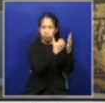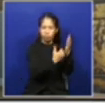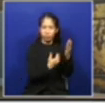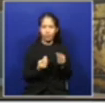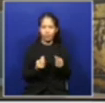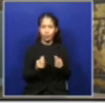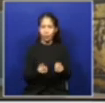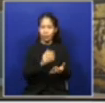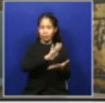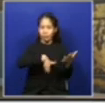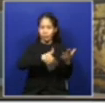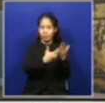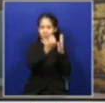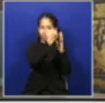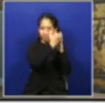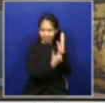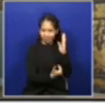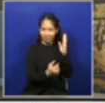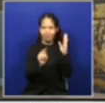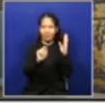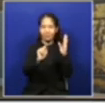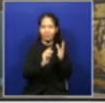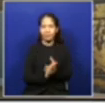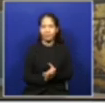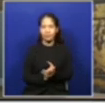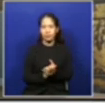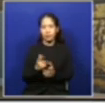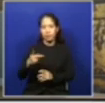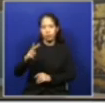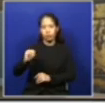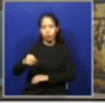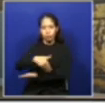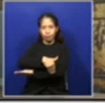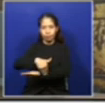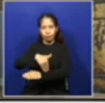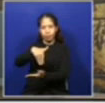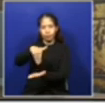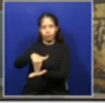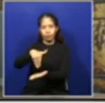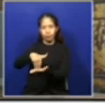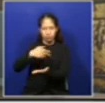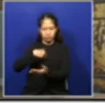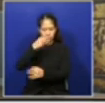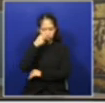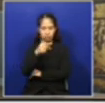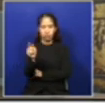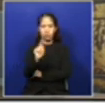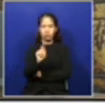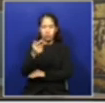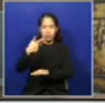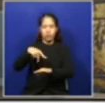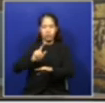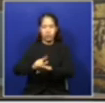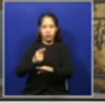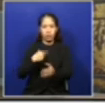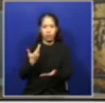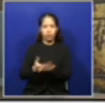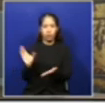ในขณะนี้นะครับเป็นตัวเลขจากกรมบัญชีกลางจะทำให้เห็นว่าท่านประธานครับงบประม